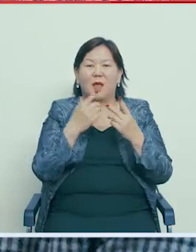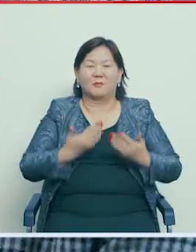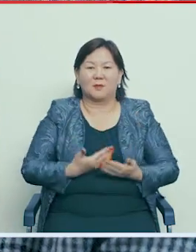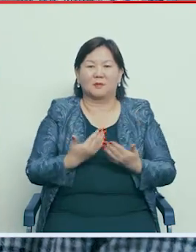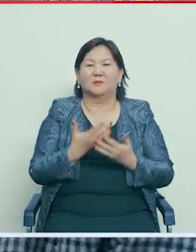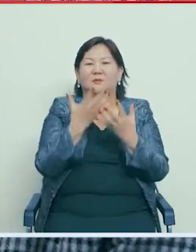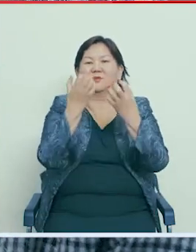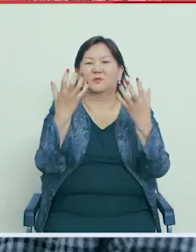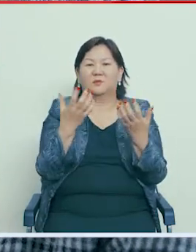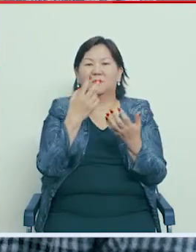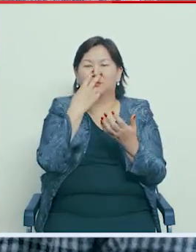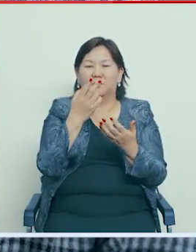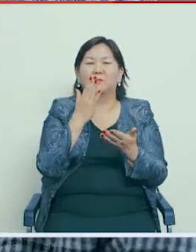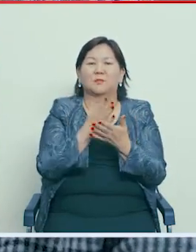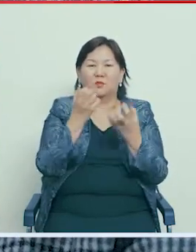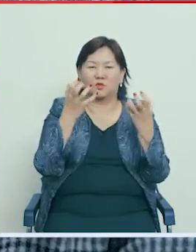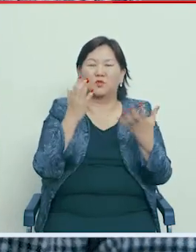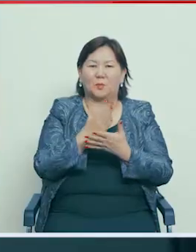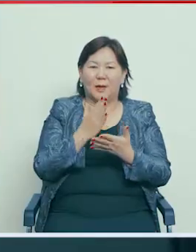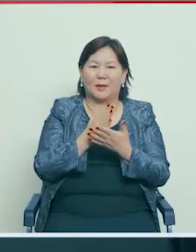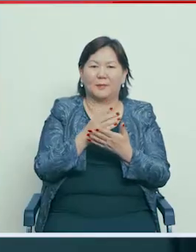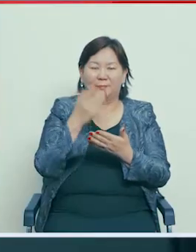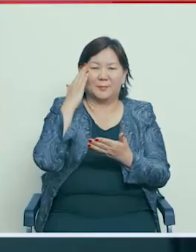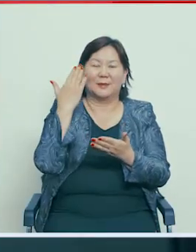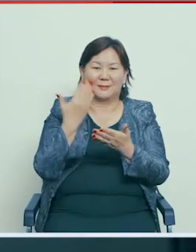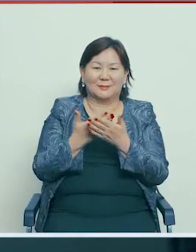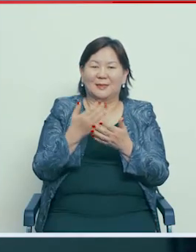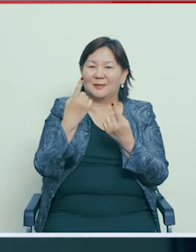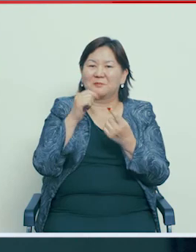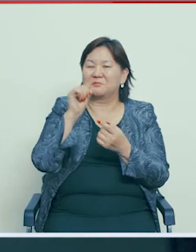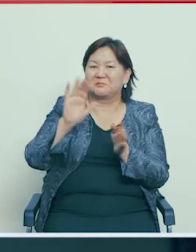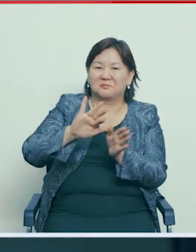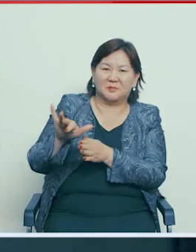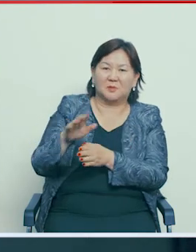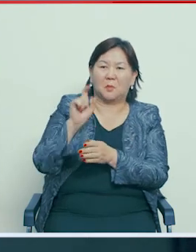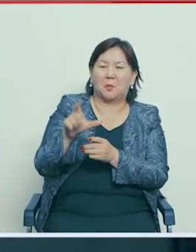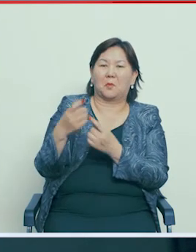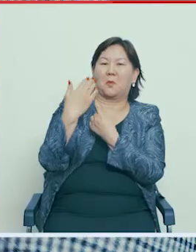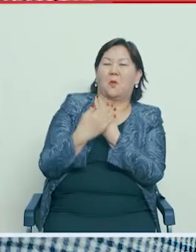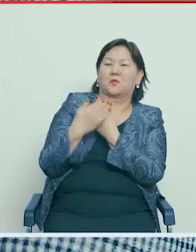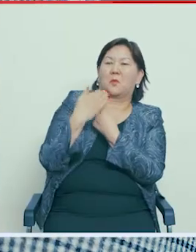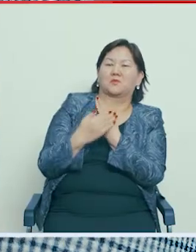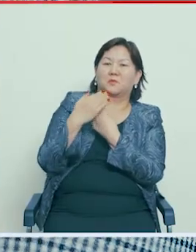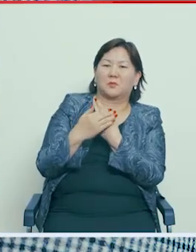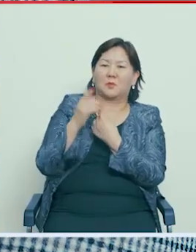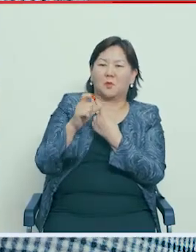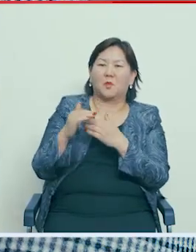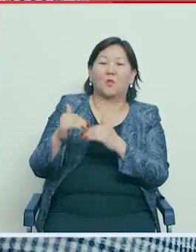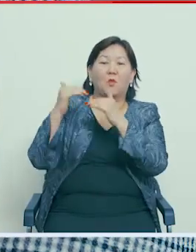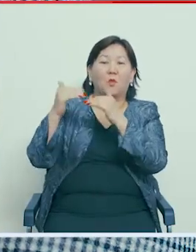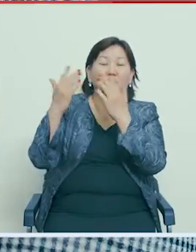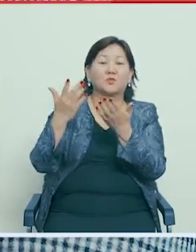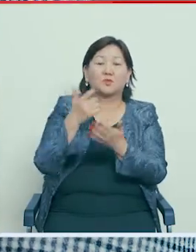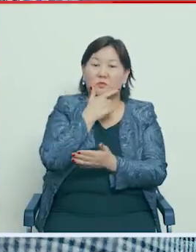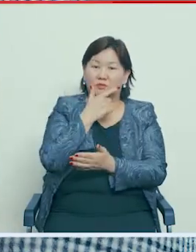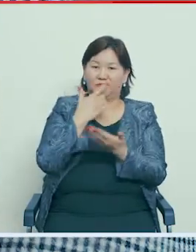бол бас тийм үзэл бодолтой хүмүүс зөндөө байгаа. Тэрнтэй бол би санал нэг байдаггүй. Хүнээр өрөвдүүлээд байхаар тэр хүн чинь хүн болж хөгжихөөгүй юу